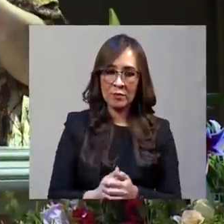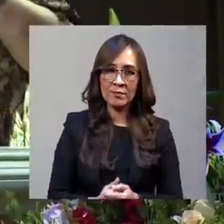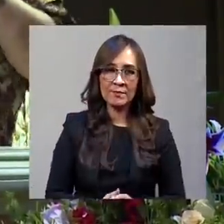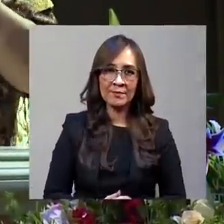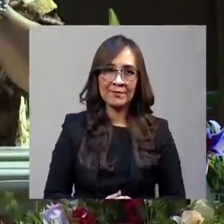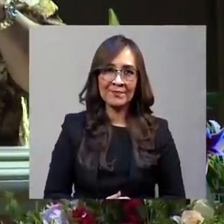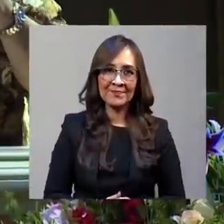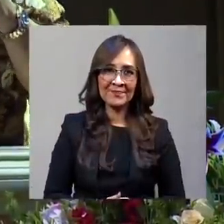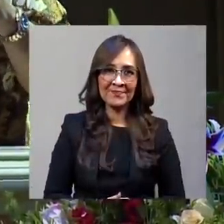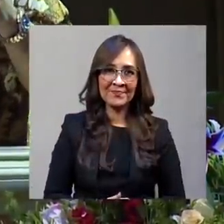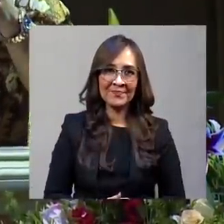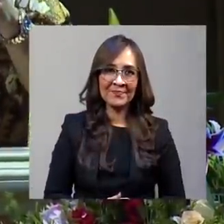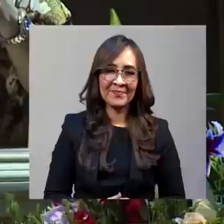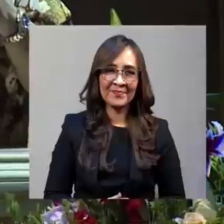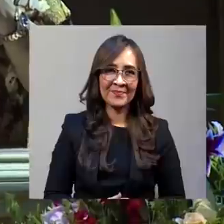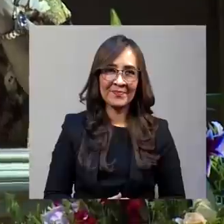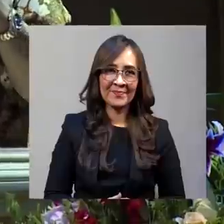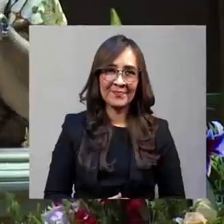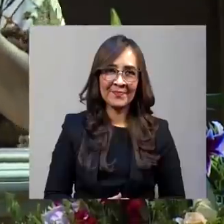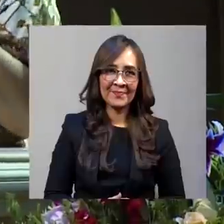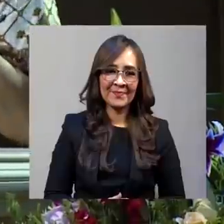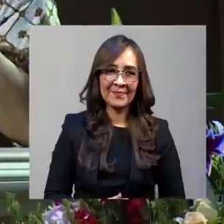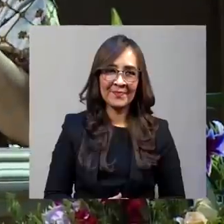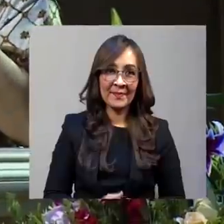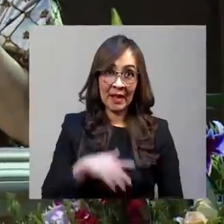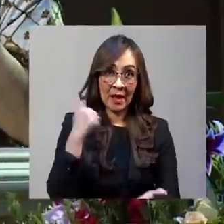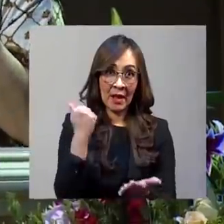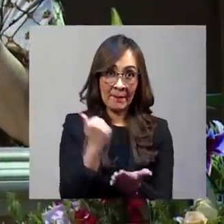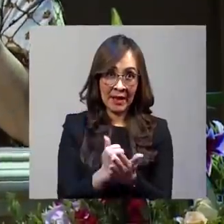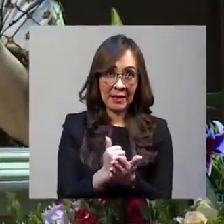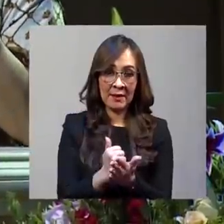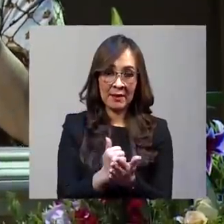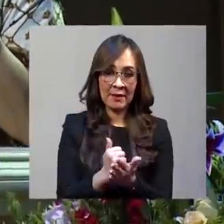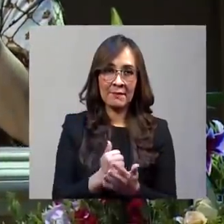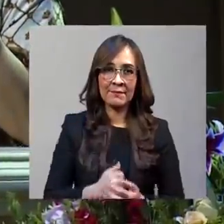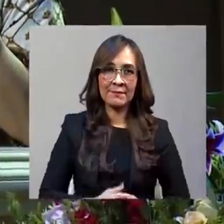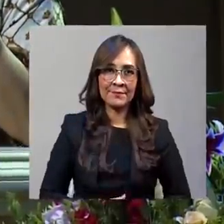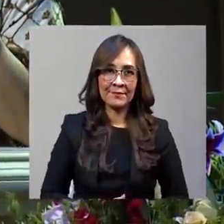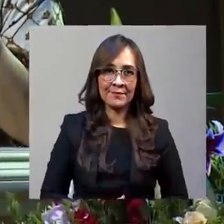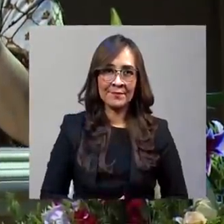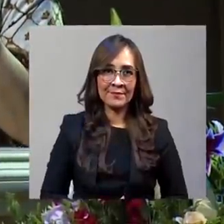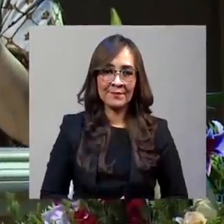lebih besar. Yang saja katakan, yeah. Amin.